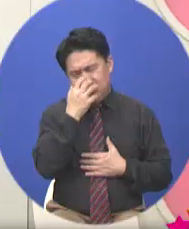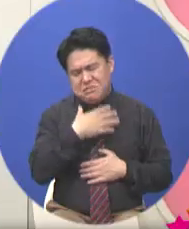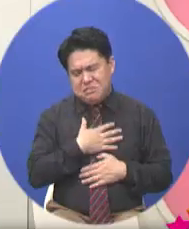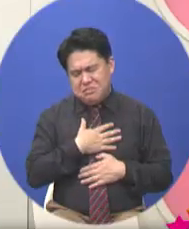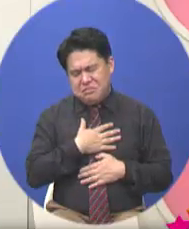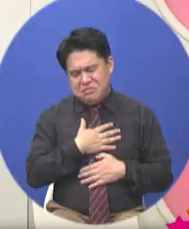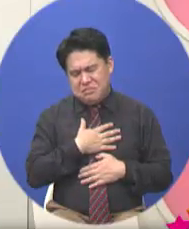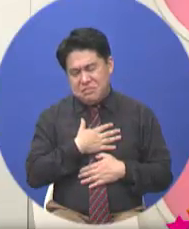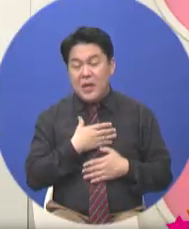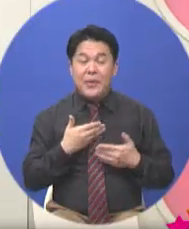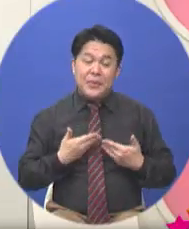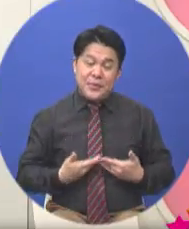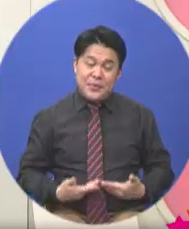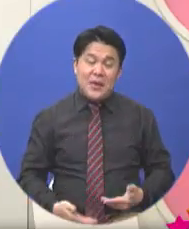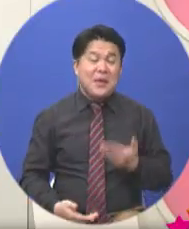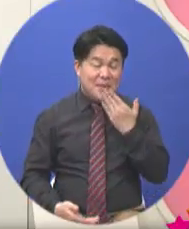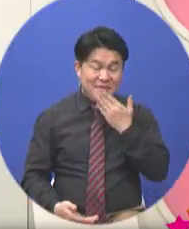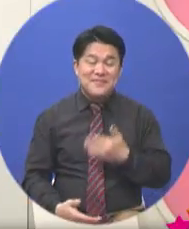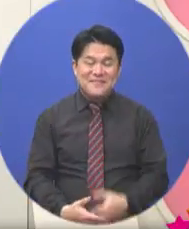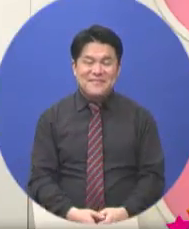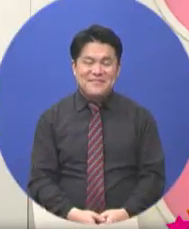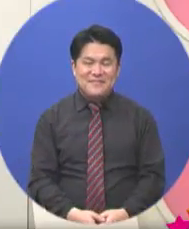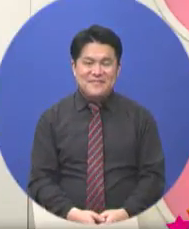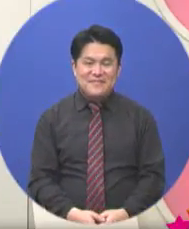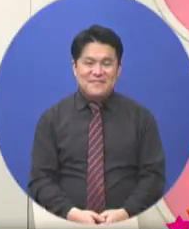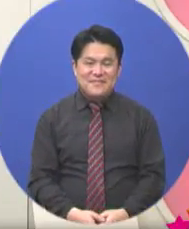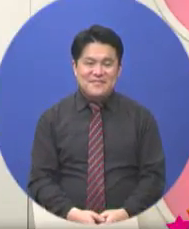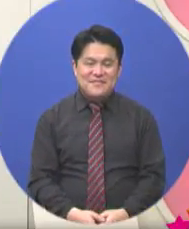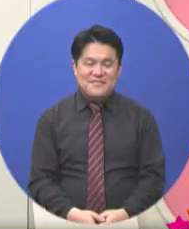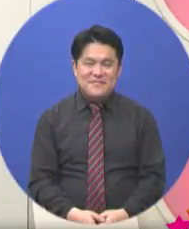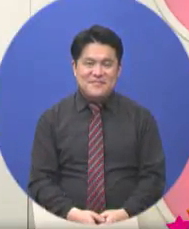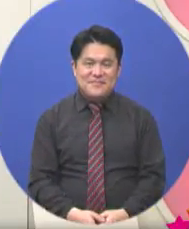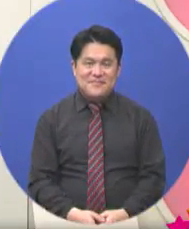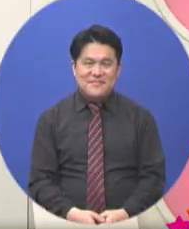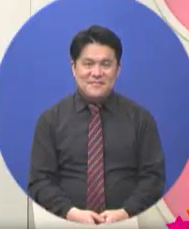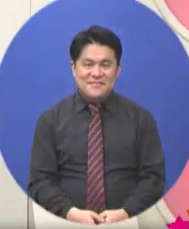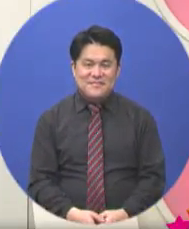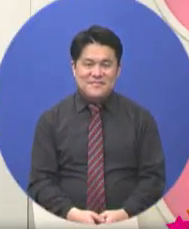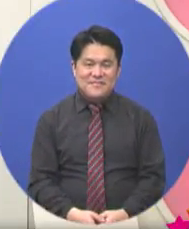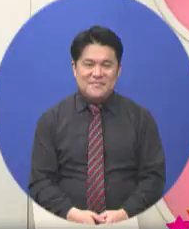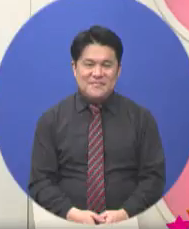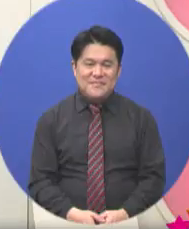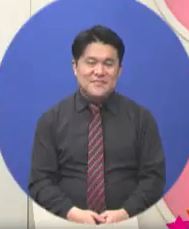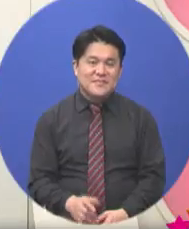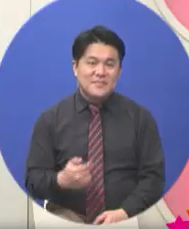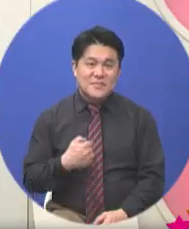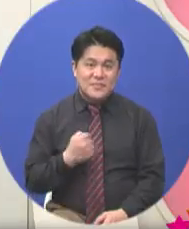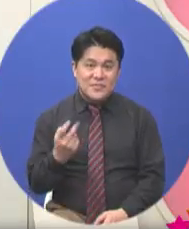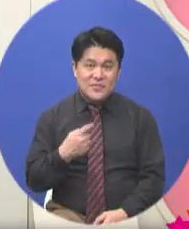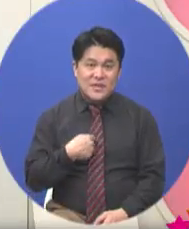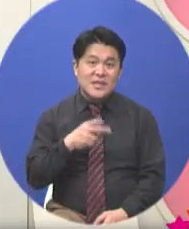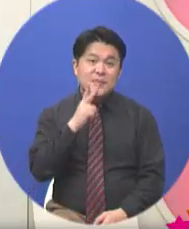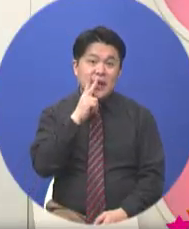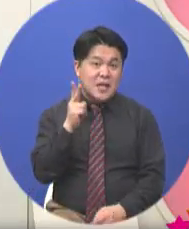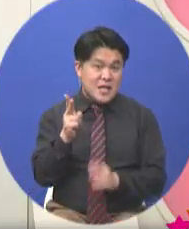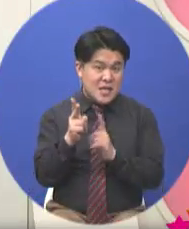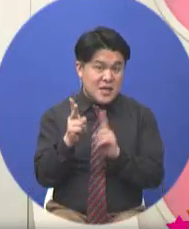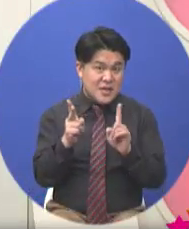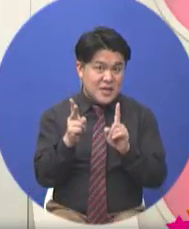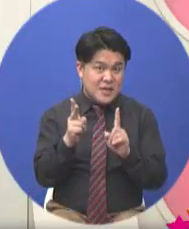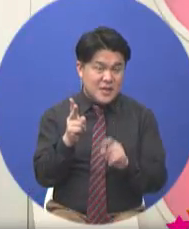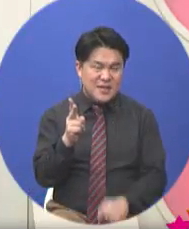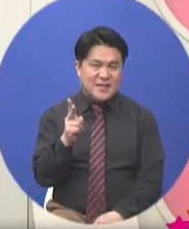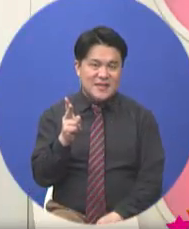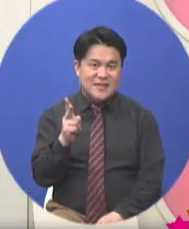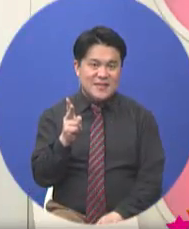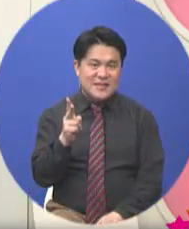네. 타분해지더라고요. 어... 그래서 그것이 좋고요. 네. 일단은 담배를 어머나